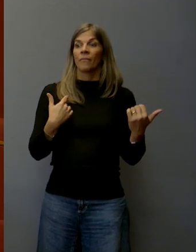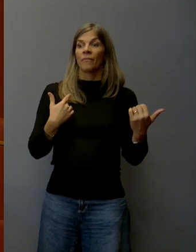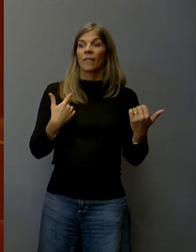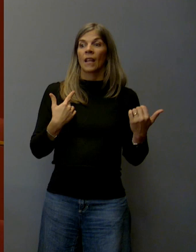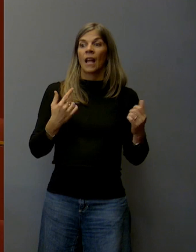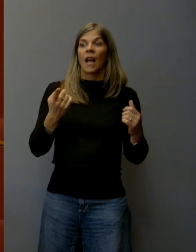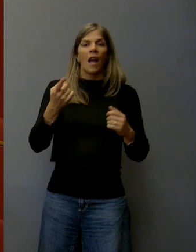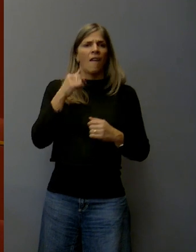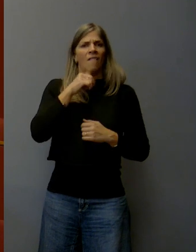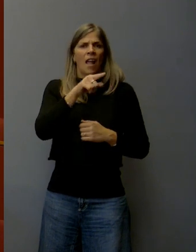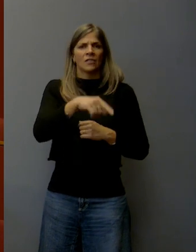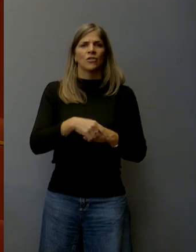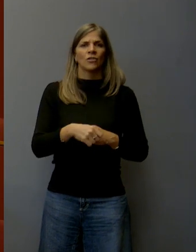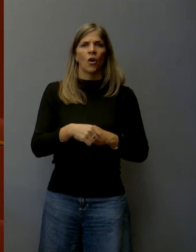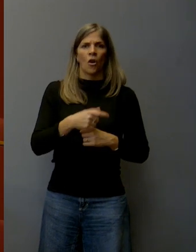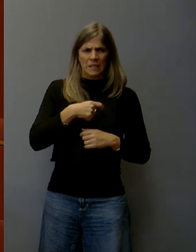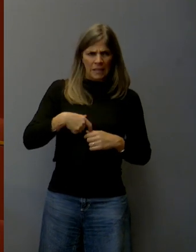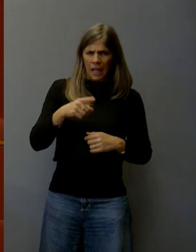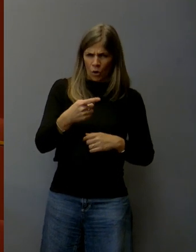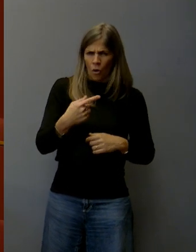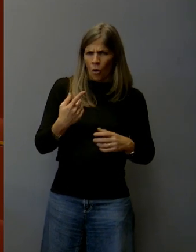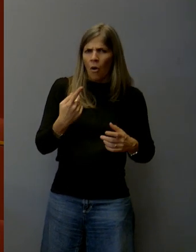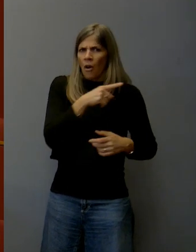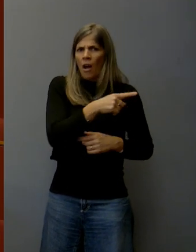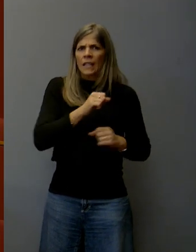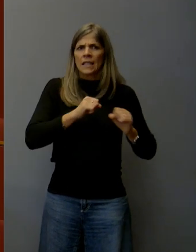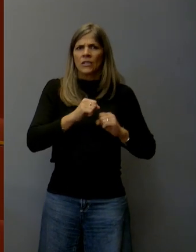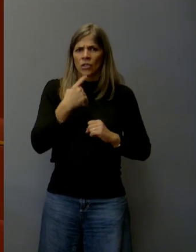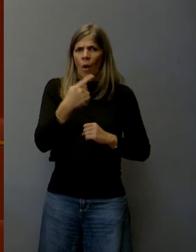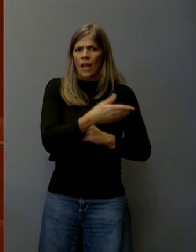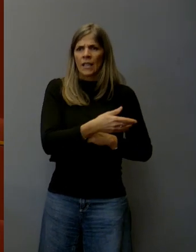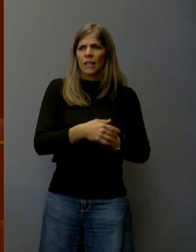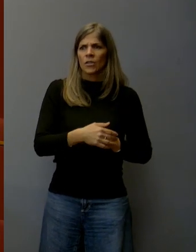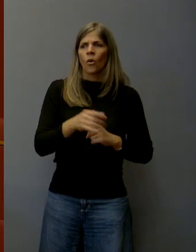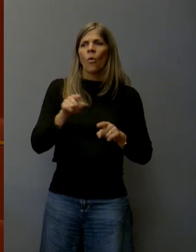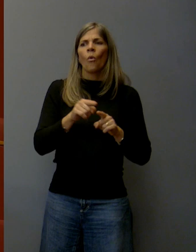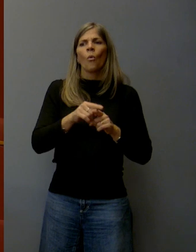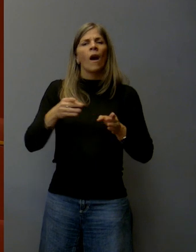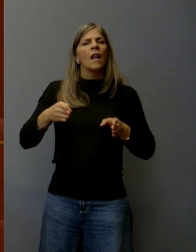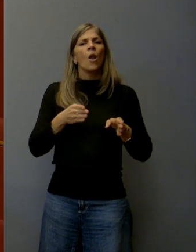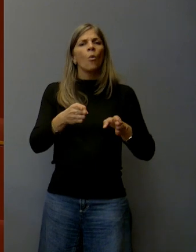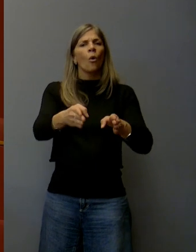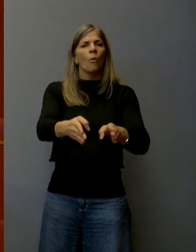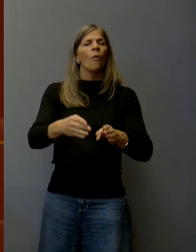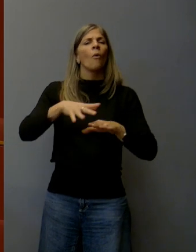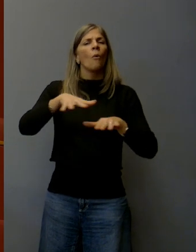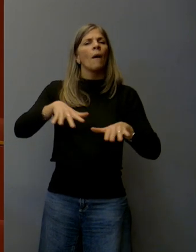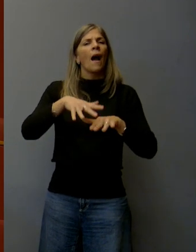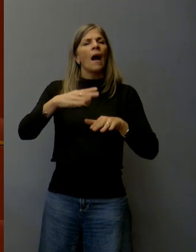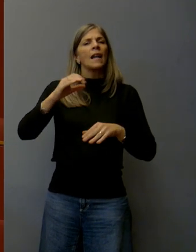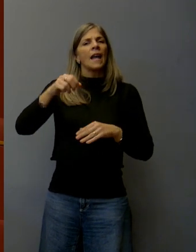stessa cosa potrei dire per lungomare cane per stamattina veniamo a scoprire Dai giornali che lungomare cane probabilmente non si farà perché